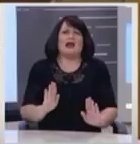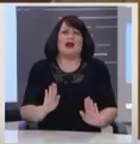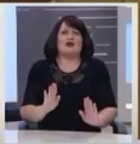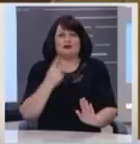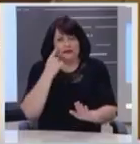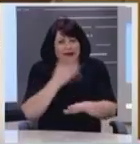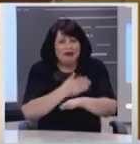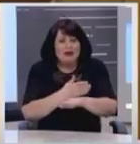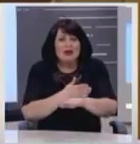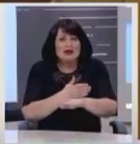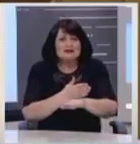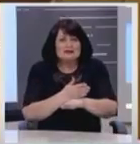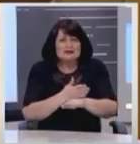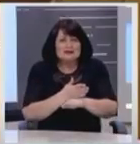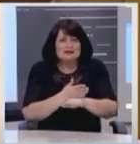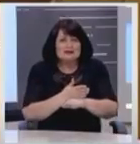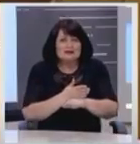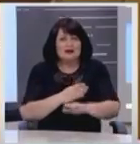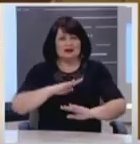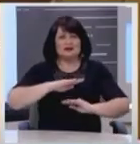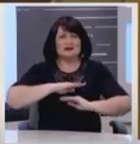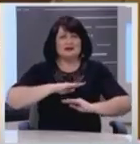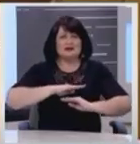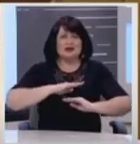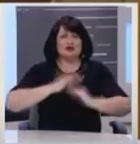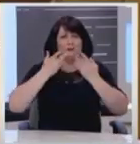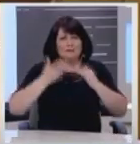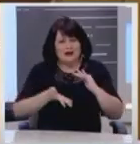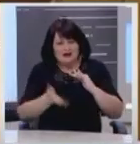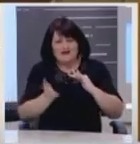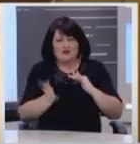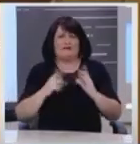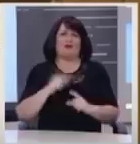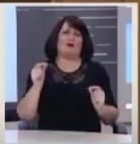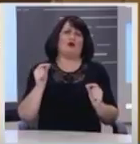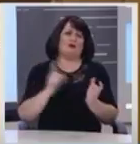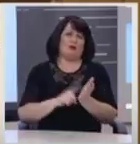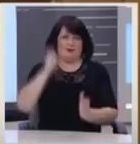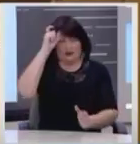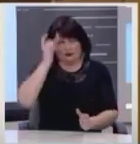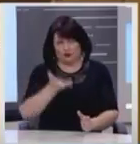εγγυήσεων και αποχώρηση των κατοχικών στρατευμάτων.